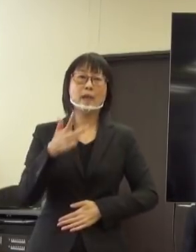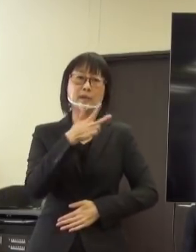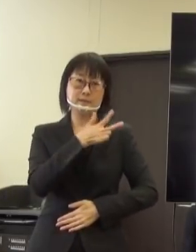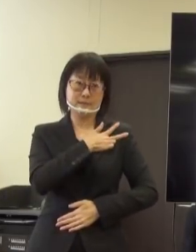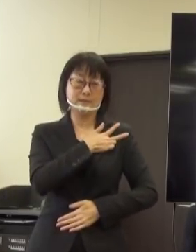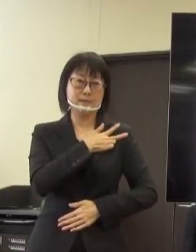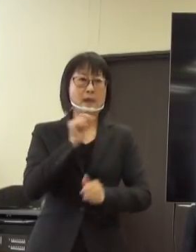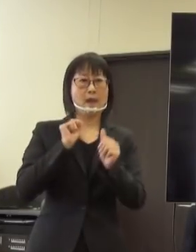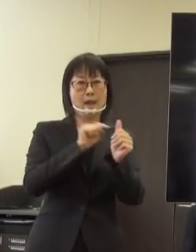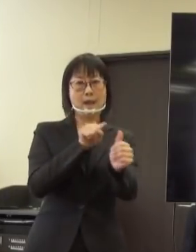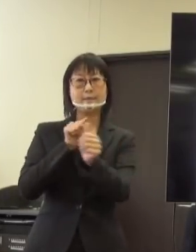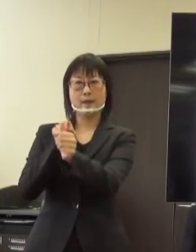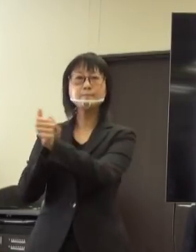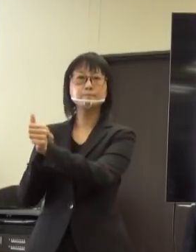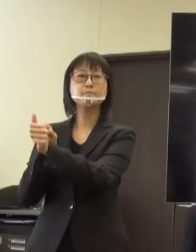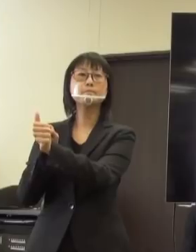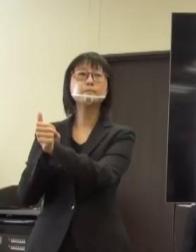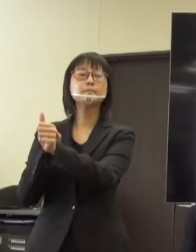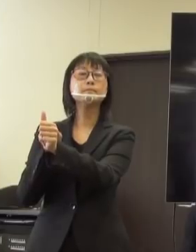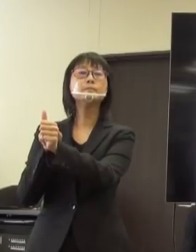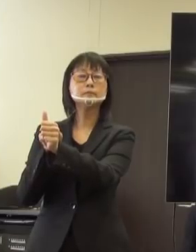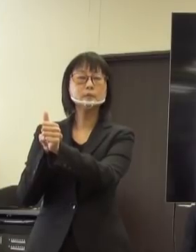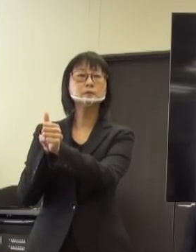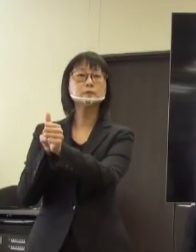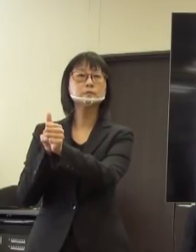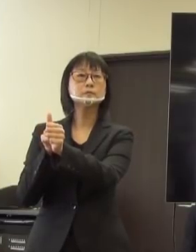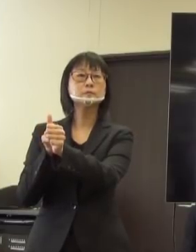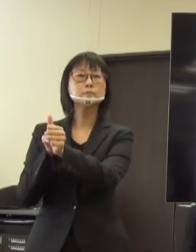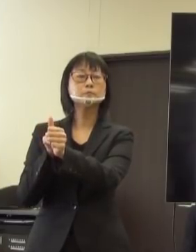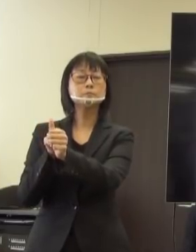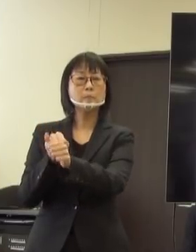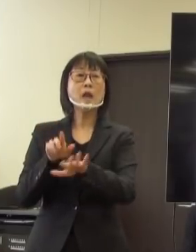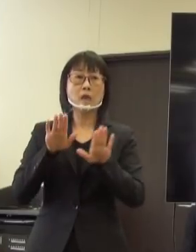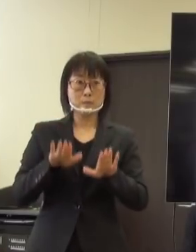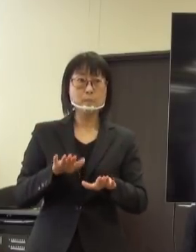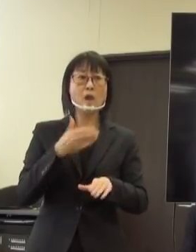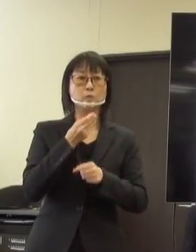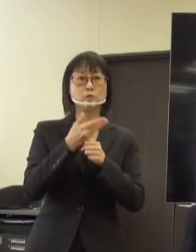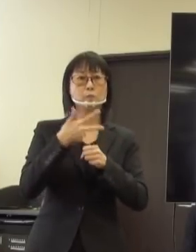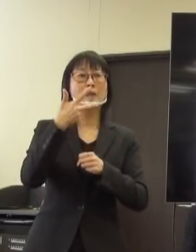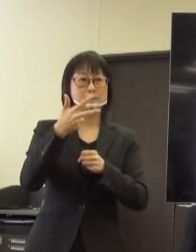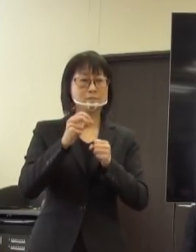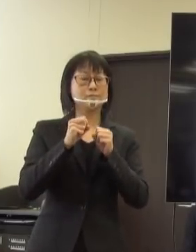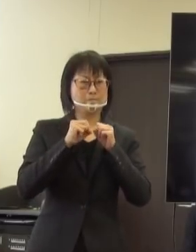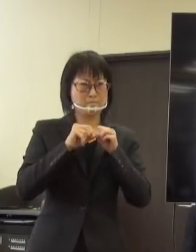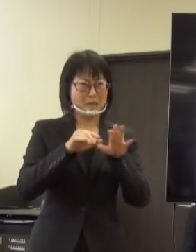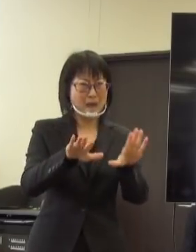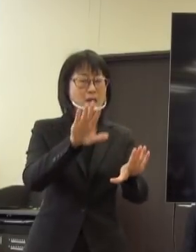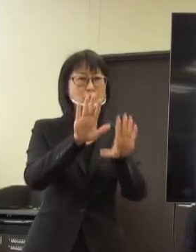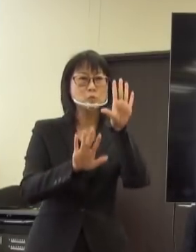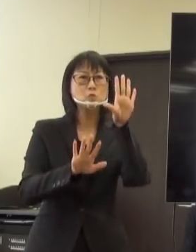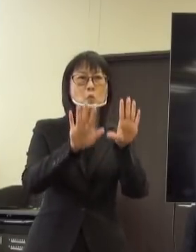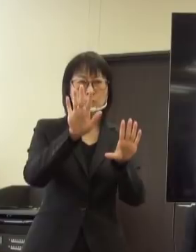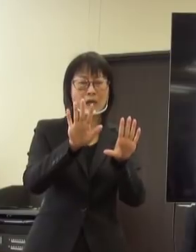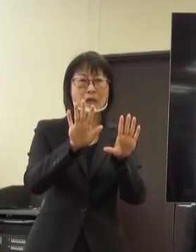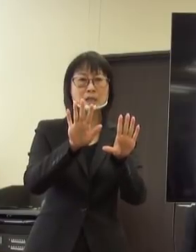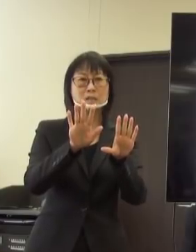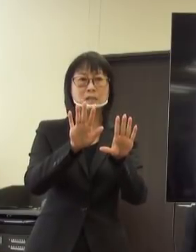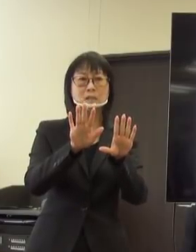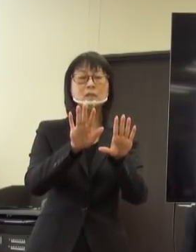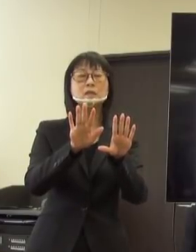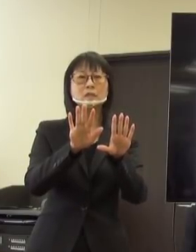福島市のこの、感染が拡大する中でですね、毎日2、3人の保健